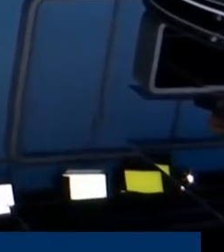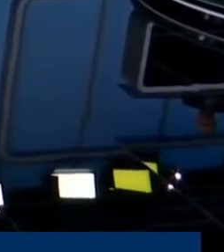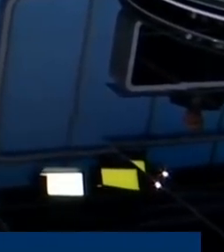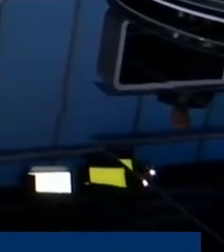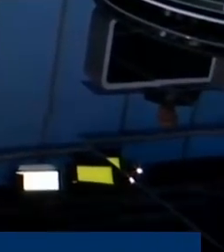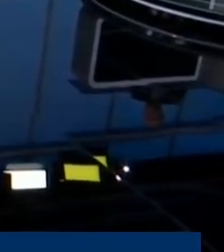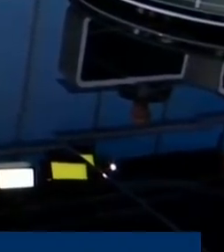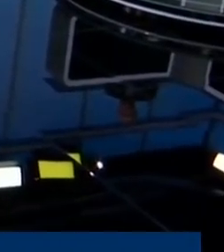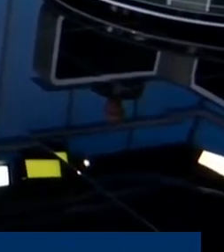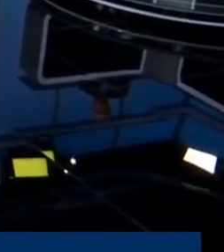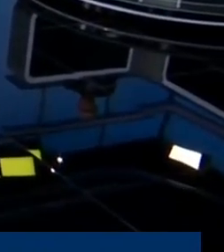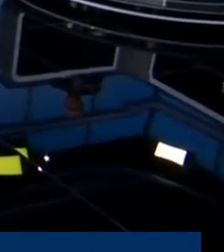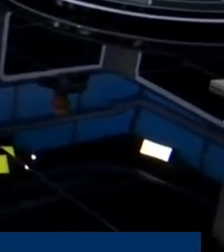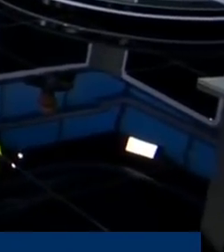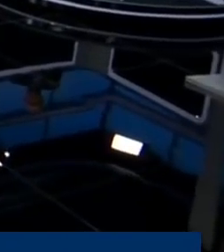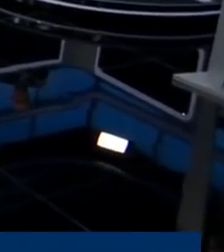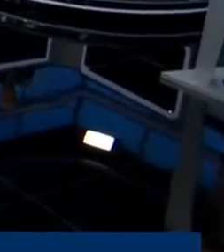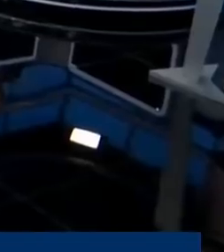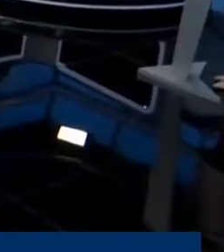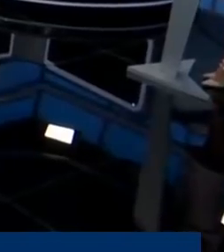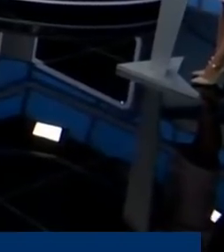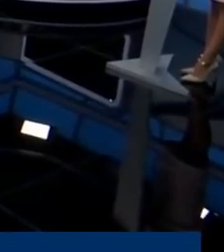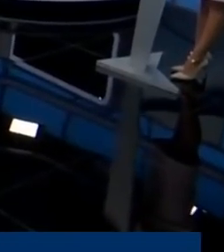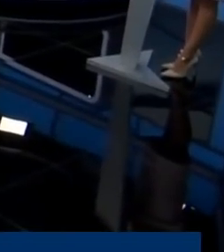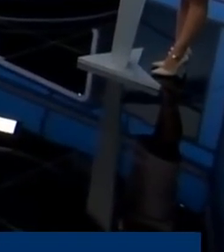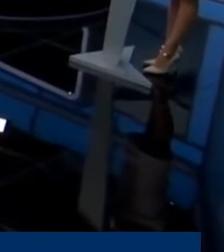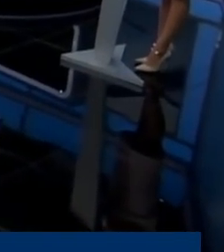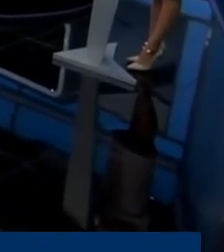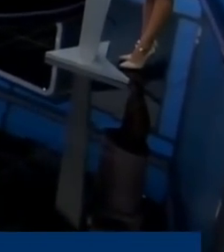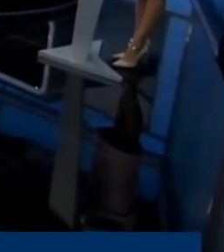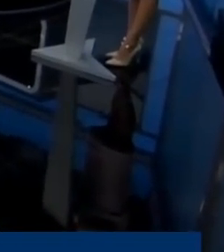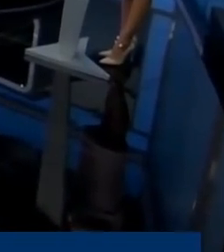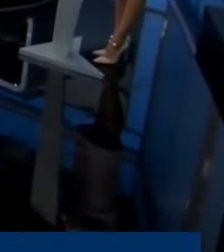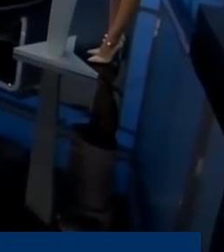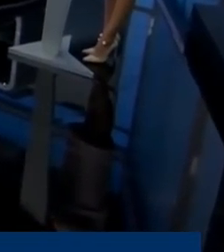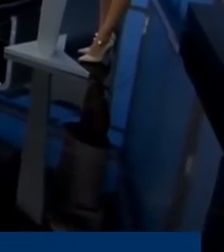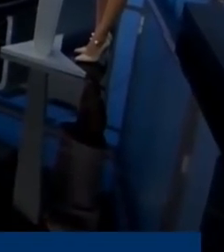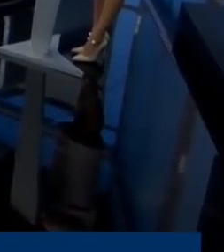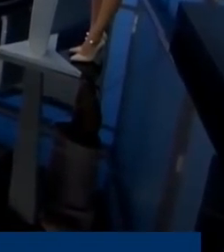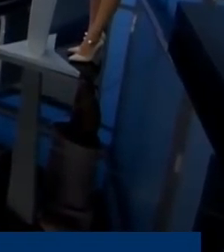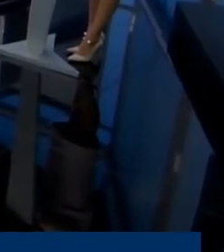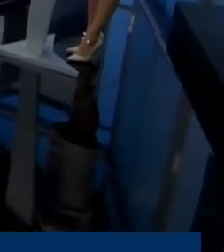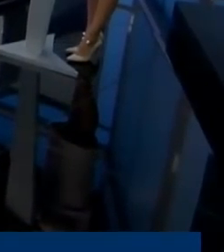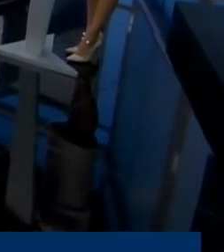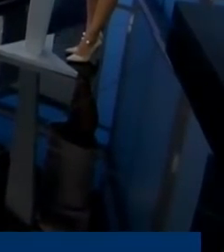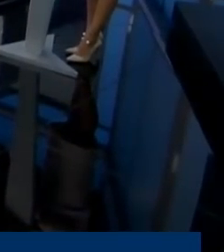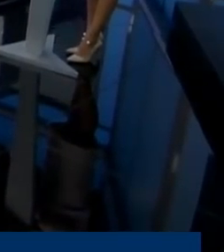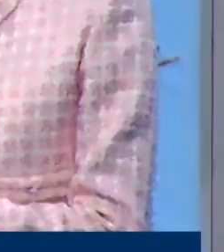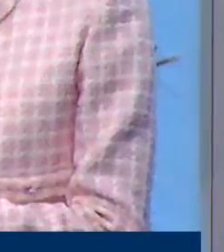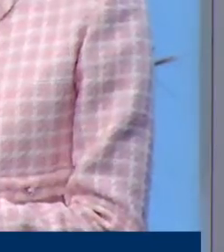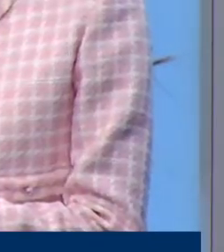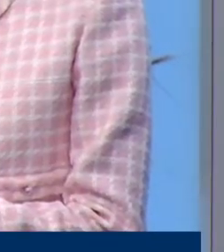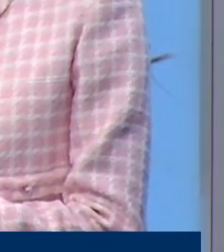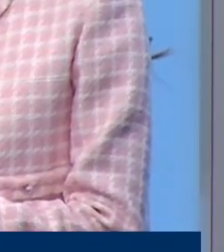оның жүргізушісі Мейрамгүл Мәдиәлі әдеттегідей студияда. Кеш жарық. Қайырлы кеш. Бүгін қандай тақырып қозғайсыздар? Біз Ресей мен Украина арасындағы болып